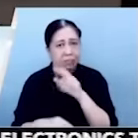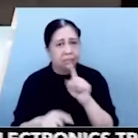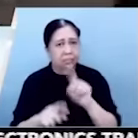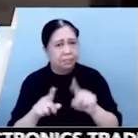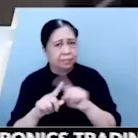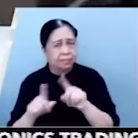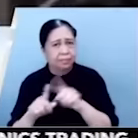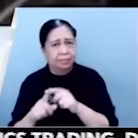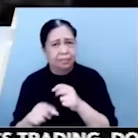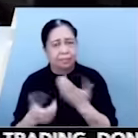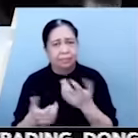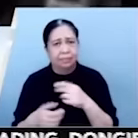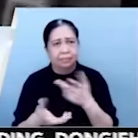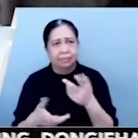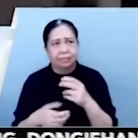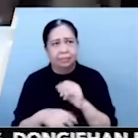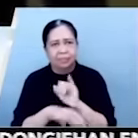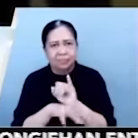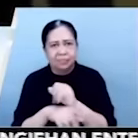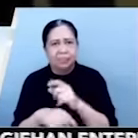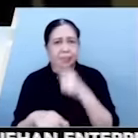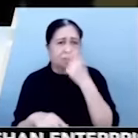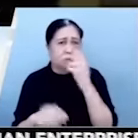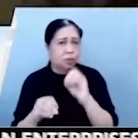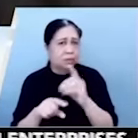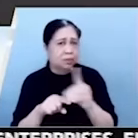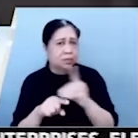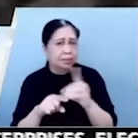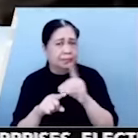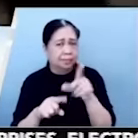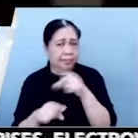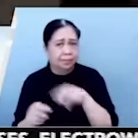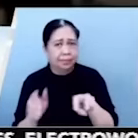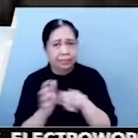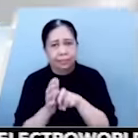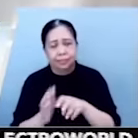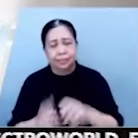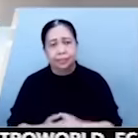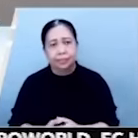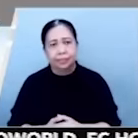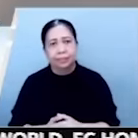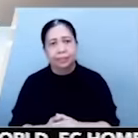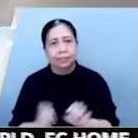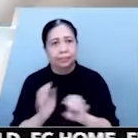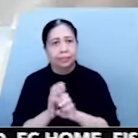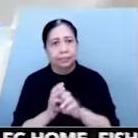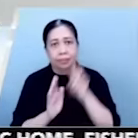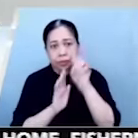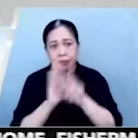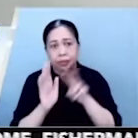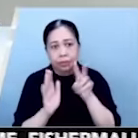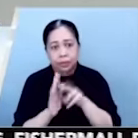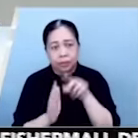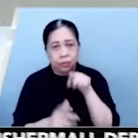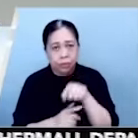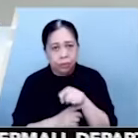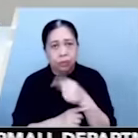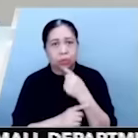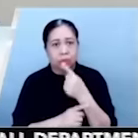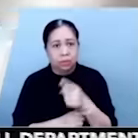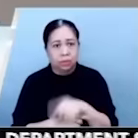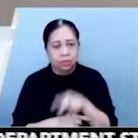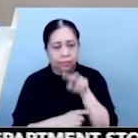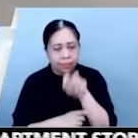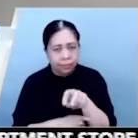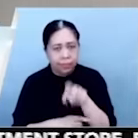Naiya ay dahil din sa kawalan ng disiplina ng mga pasahero. Gaya sa video ng isa pang netizen, nakita naman ang